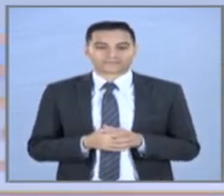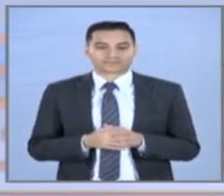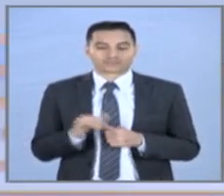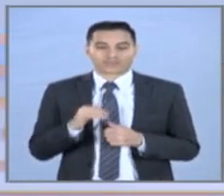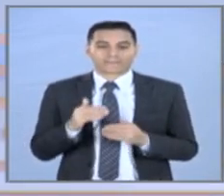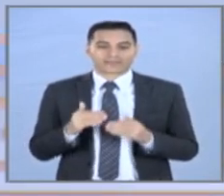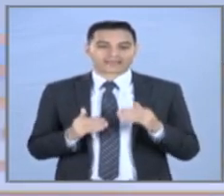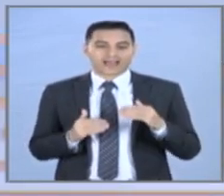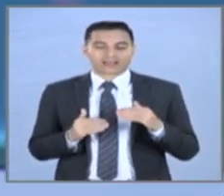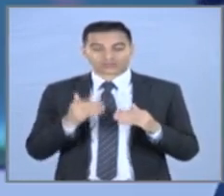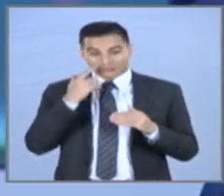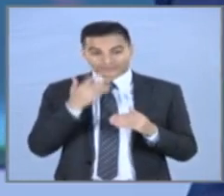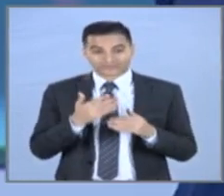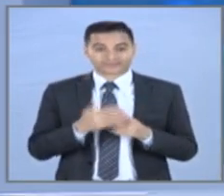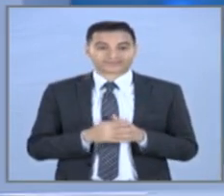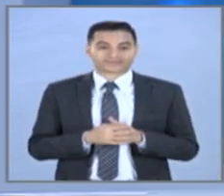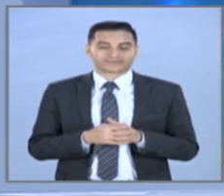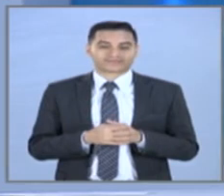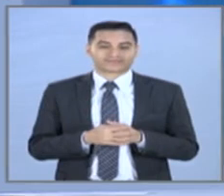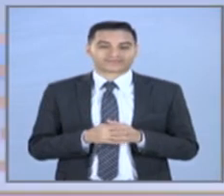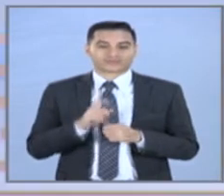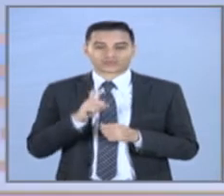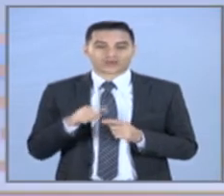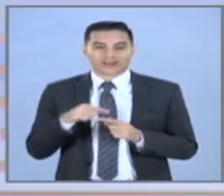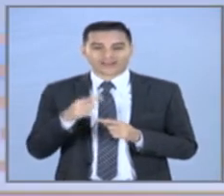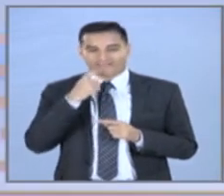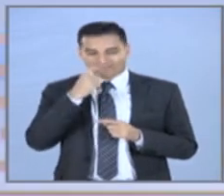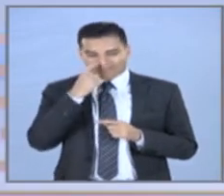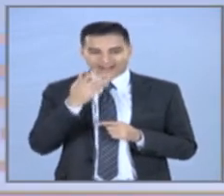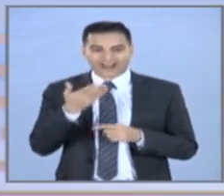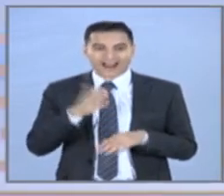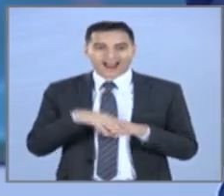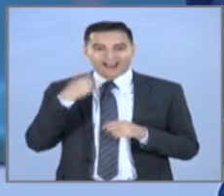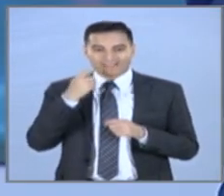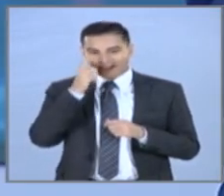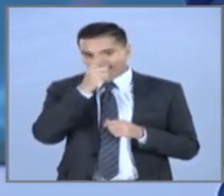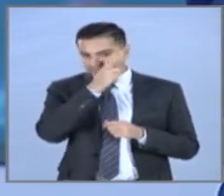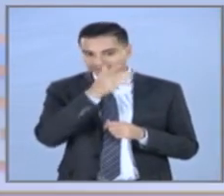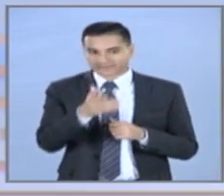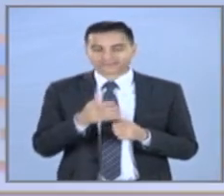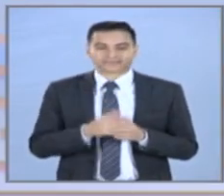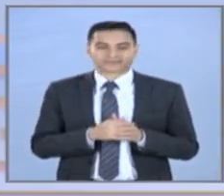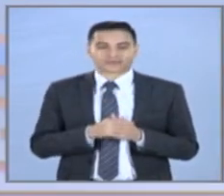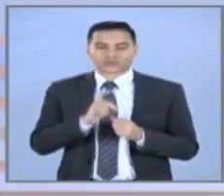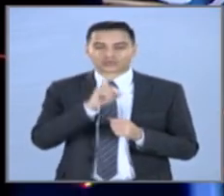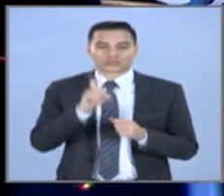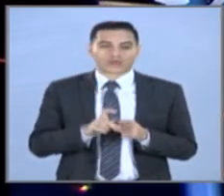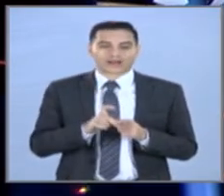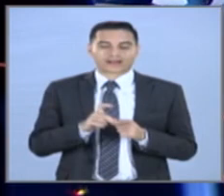محتاج تتعادل يا باشمهندس. السؤال اللي جاي فنون، عن فيلم قديم. السؤال